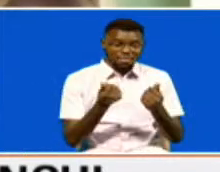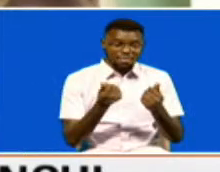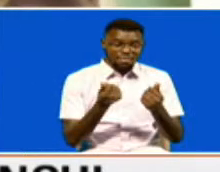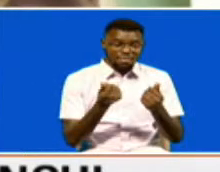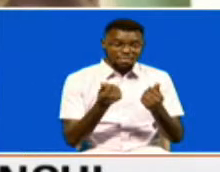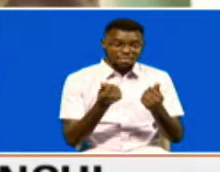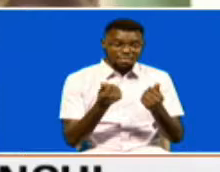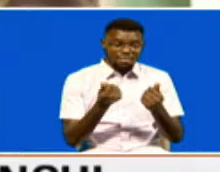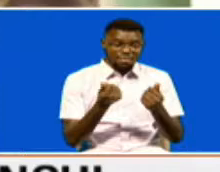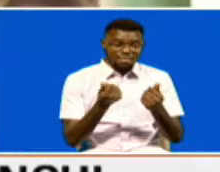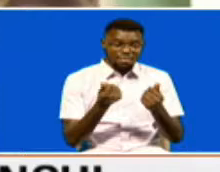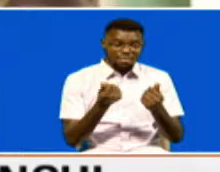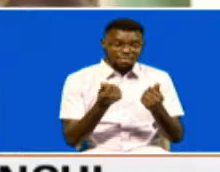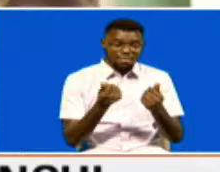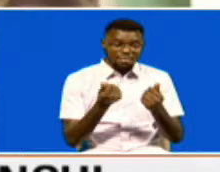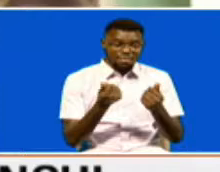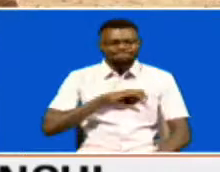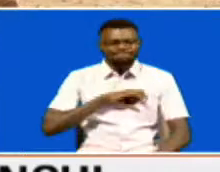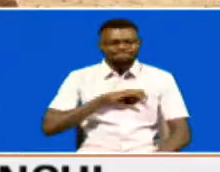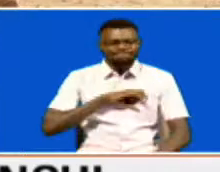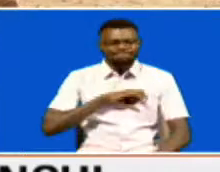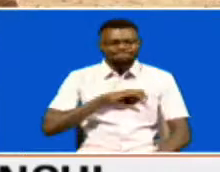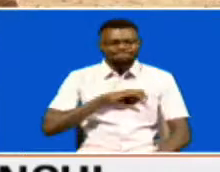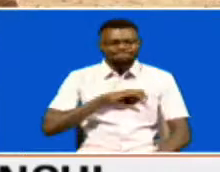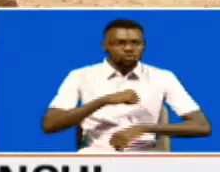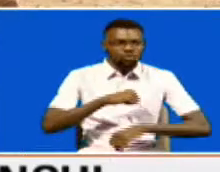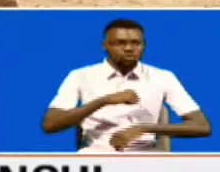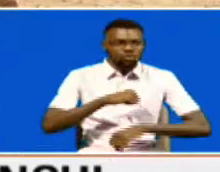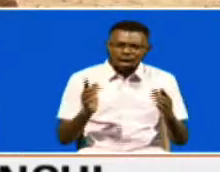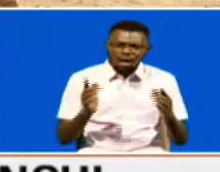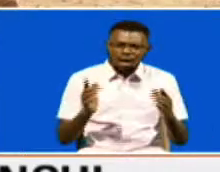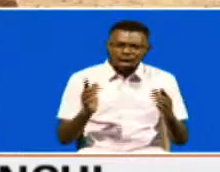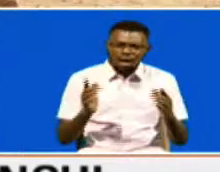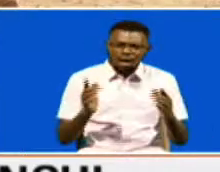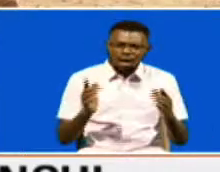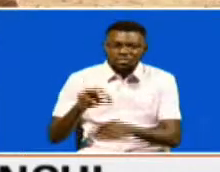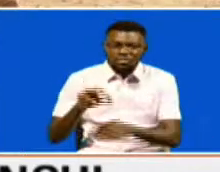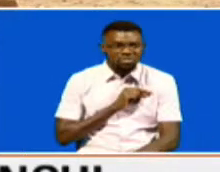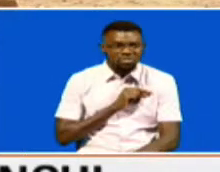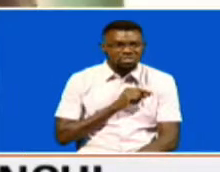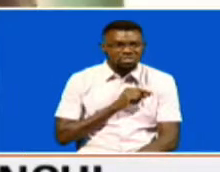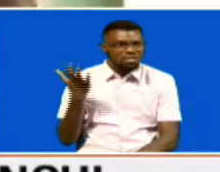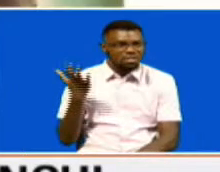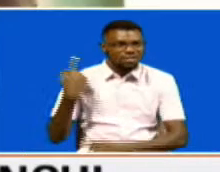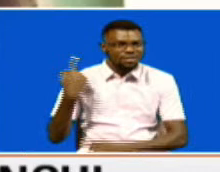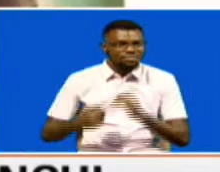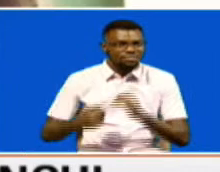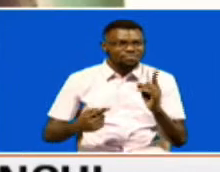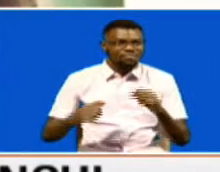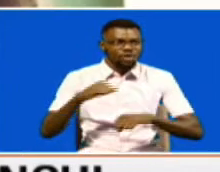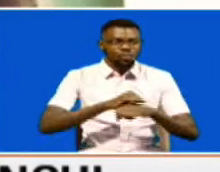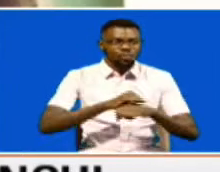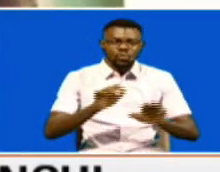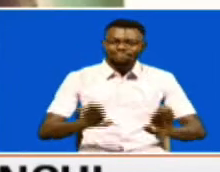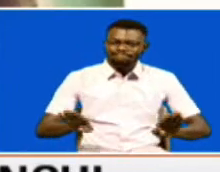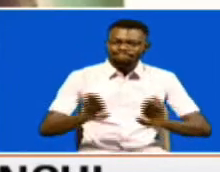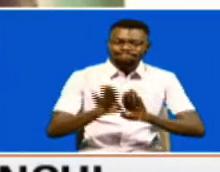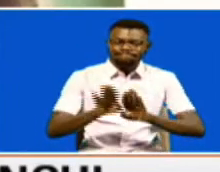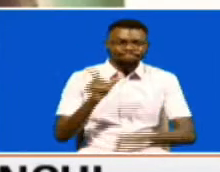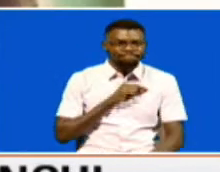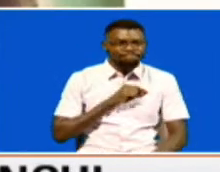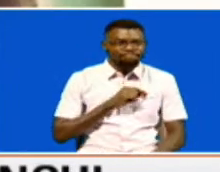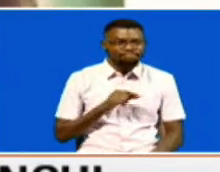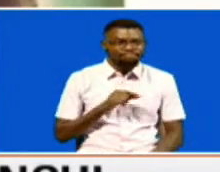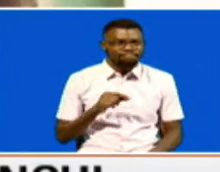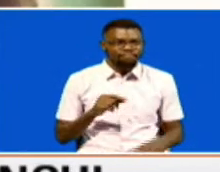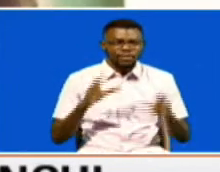wetu. Shule ilifunguliwa mwaka jana, lakini after election ama baada ya uchaguzi last year, shule ilifungwa. Mwalimu